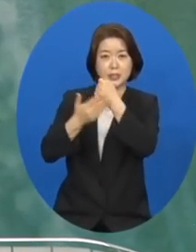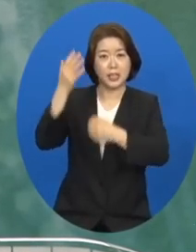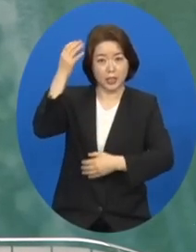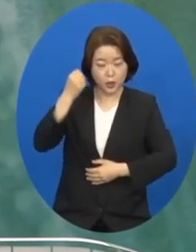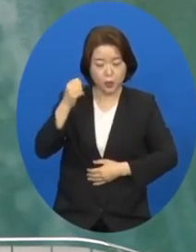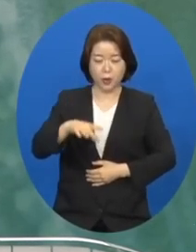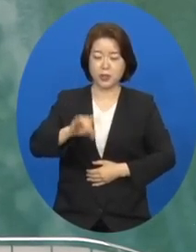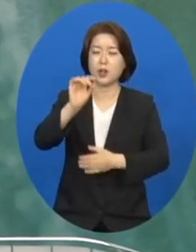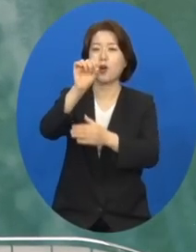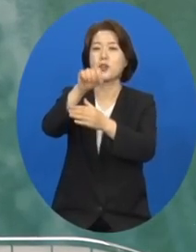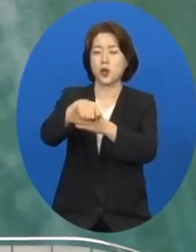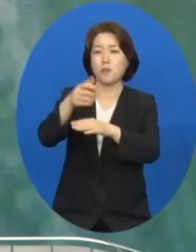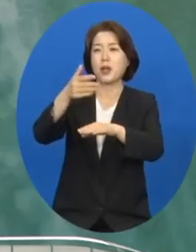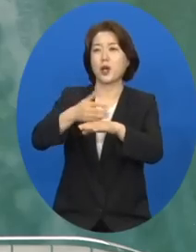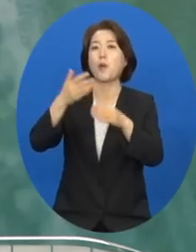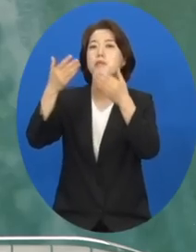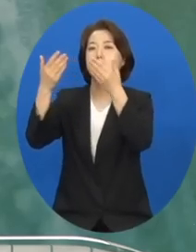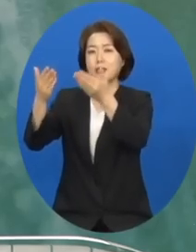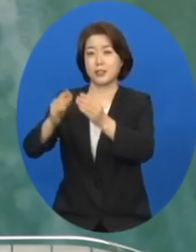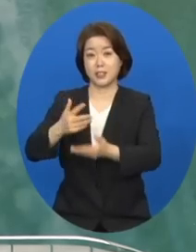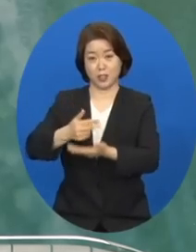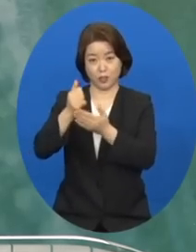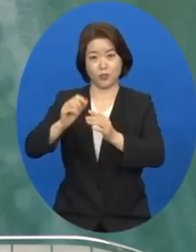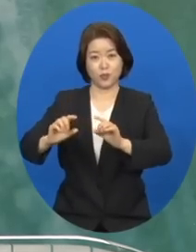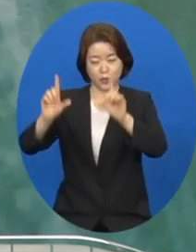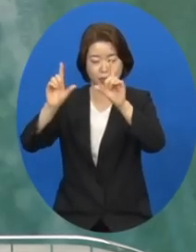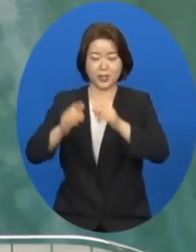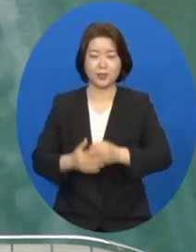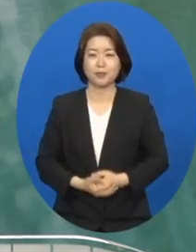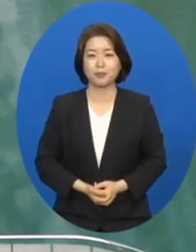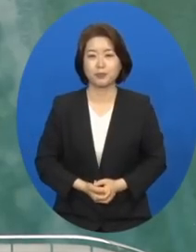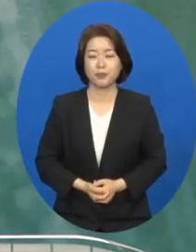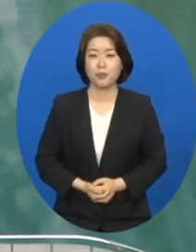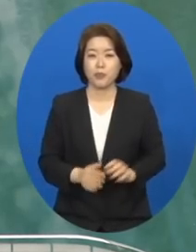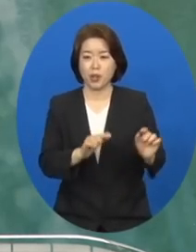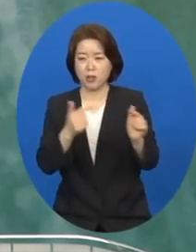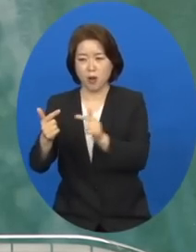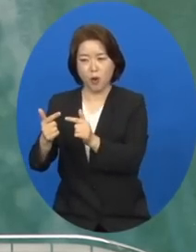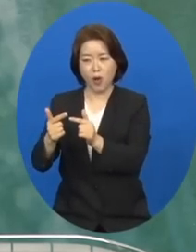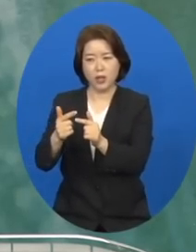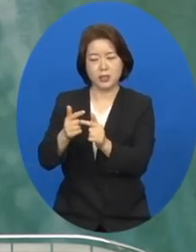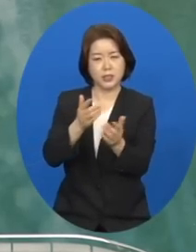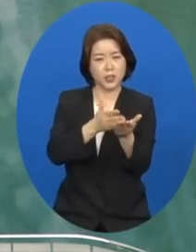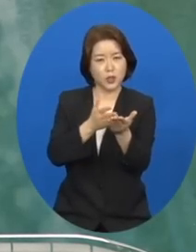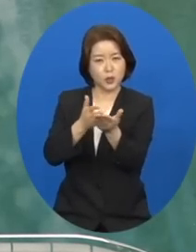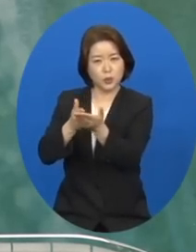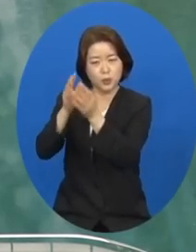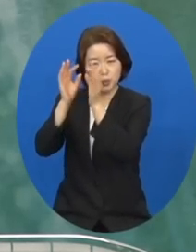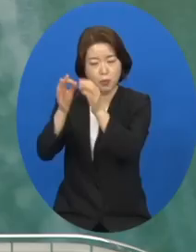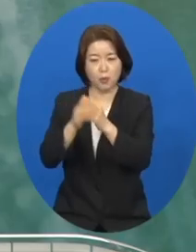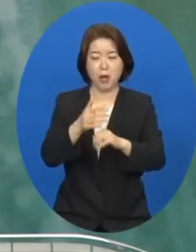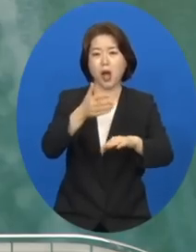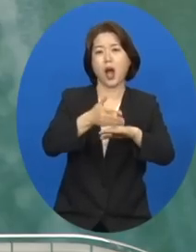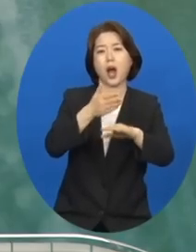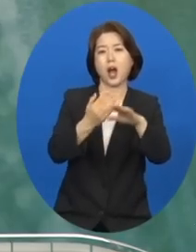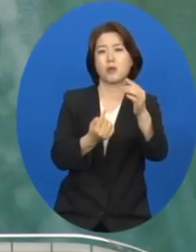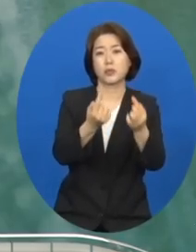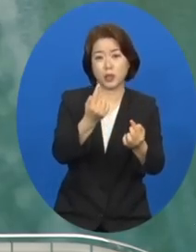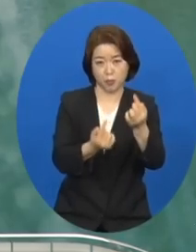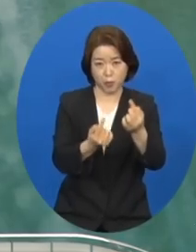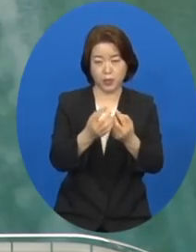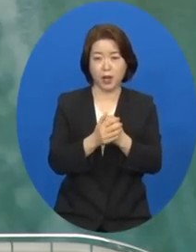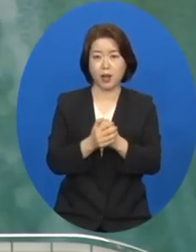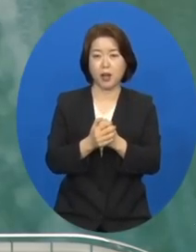감사하는 주일입니다 아 사실 여러가지 소식들은 감사할 소재 것들 보다는 아